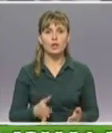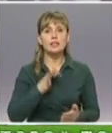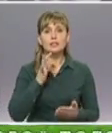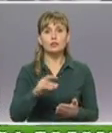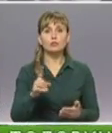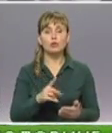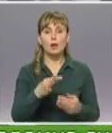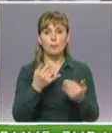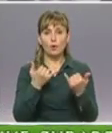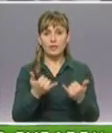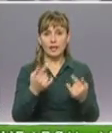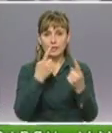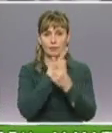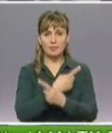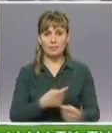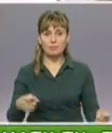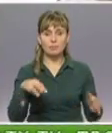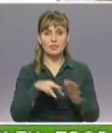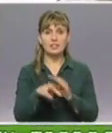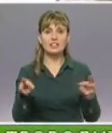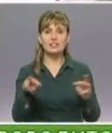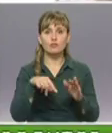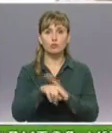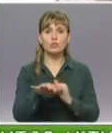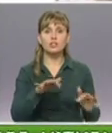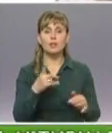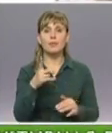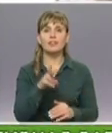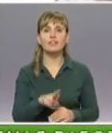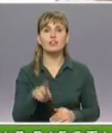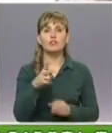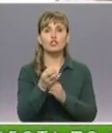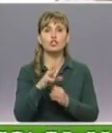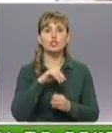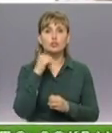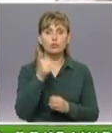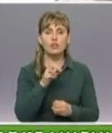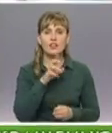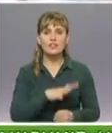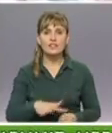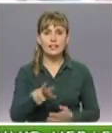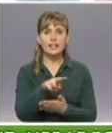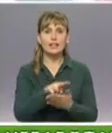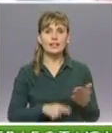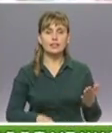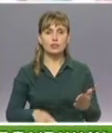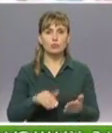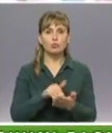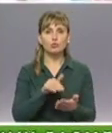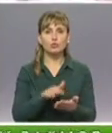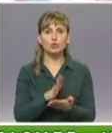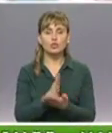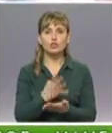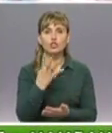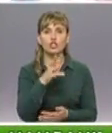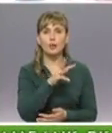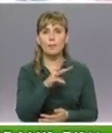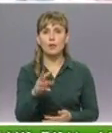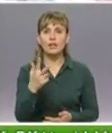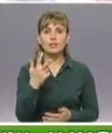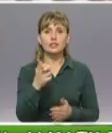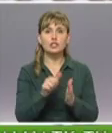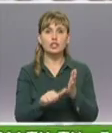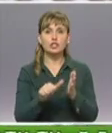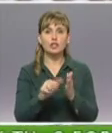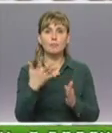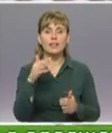что по данным Министерства внутренних дел Казахстана, на 1 января 2014 года в стране на регистрационном учете состояло 4